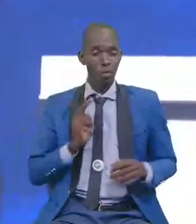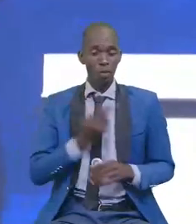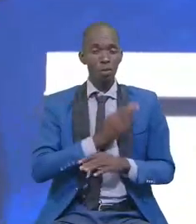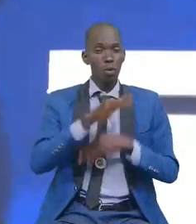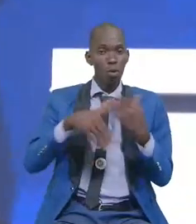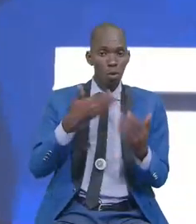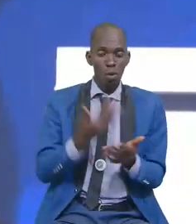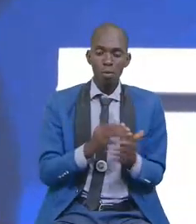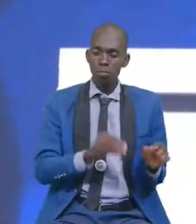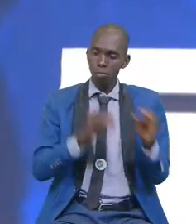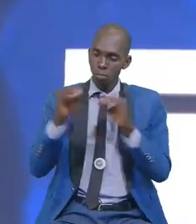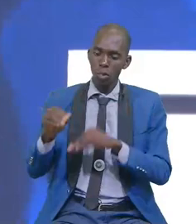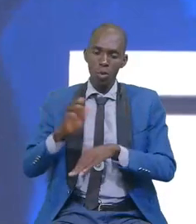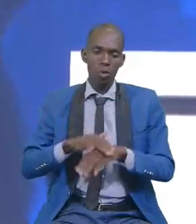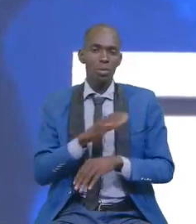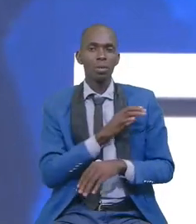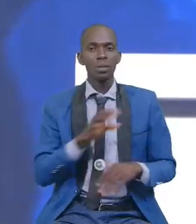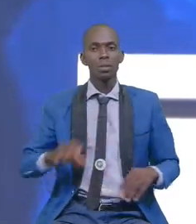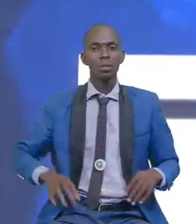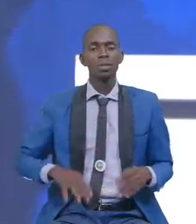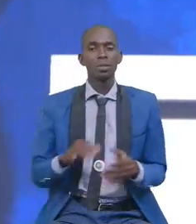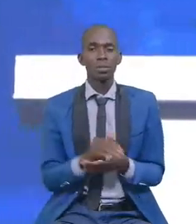Les maladies de nous tous ont été placées sur lui.